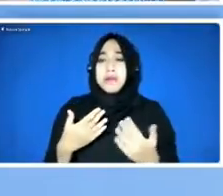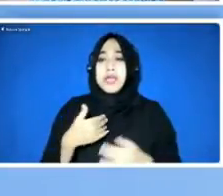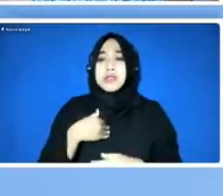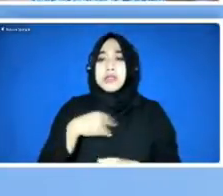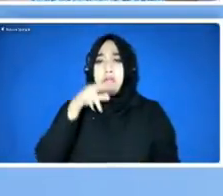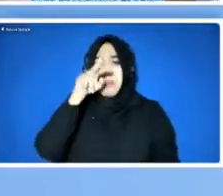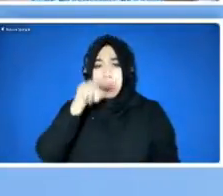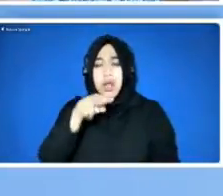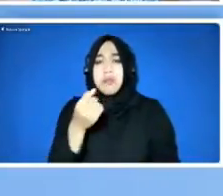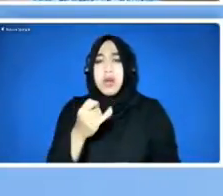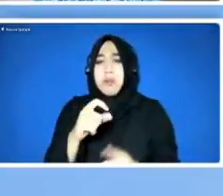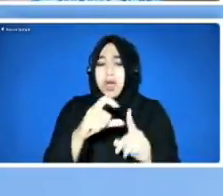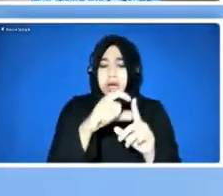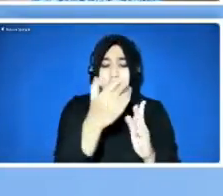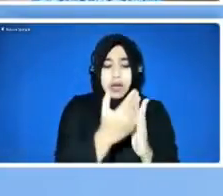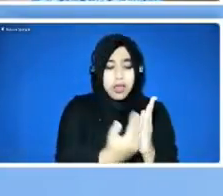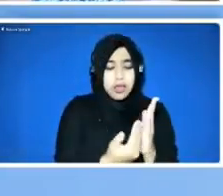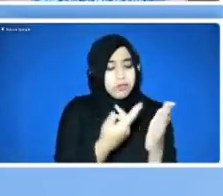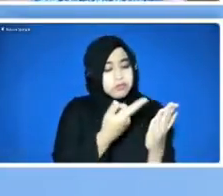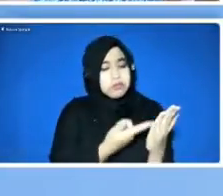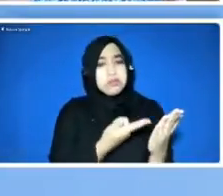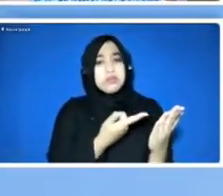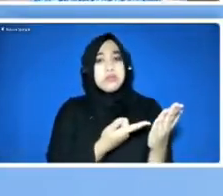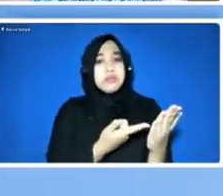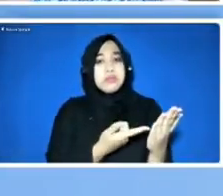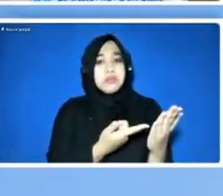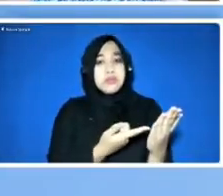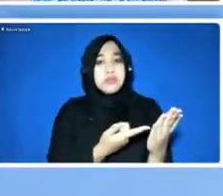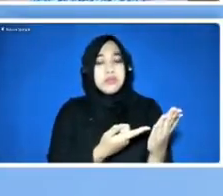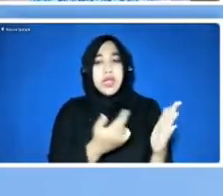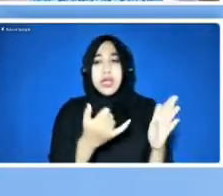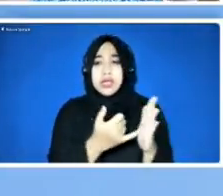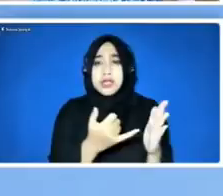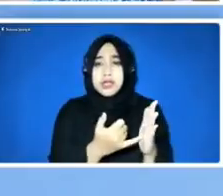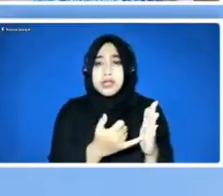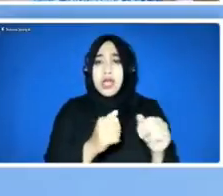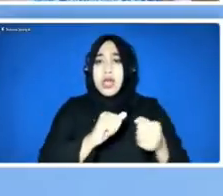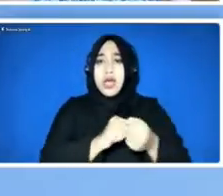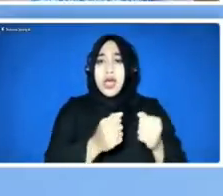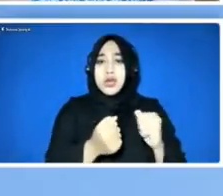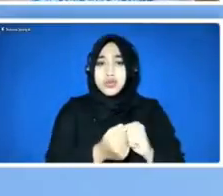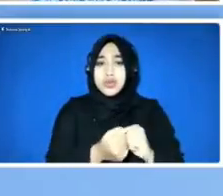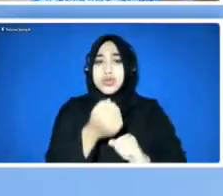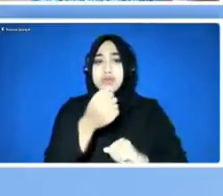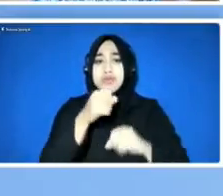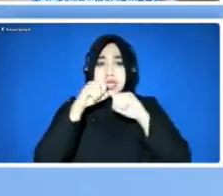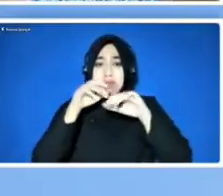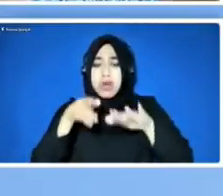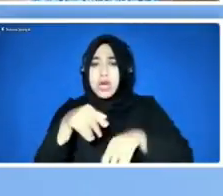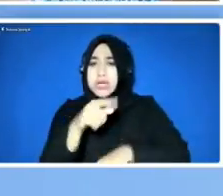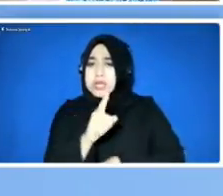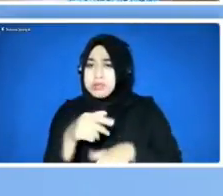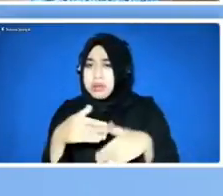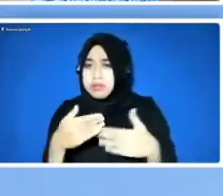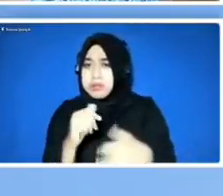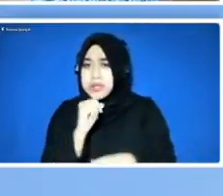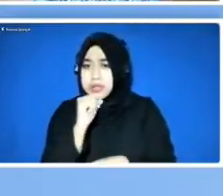melihat beberapa data di mana sebagian besar kasus penularan itu disebabkan